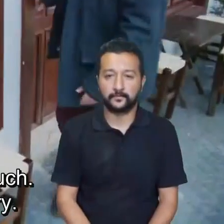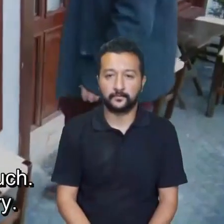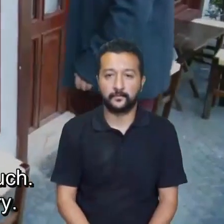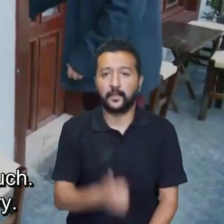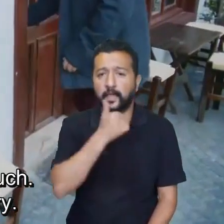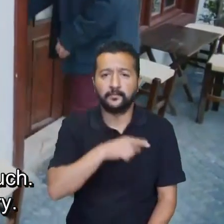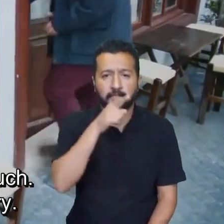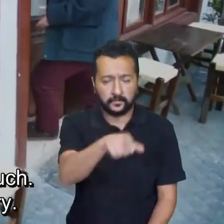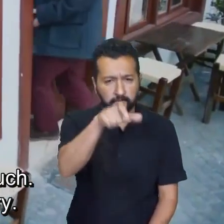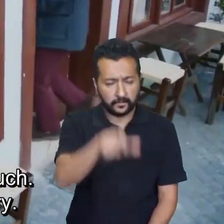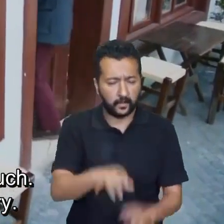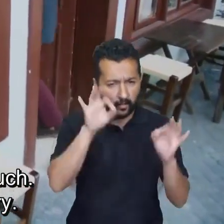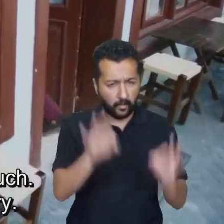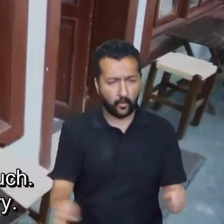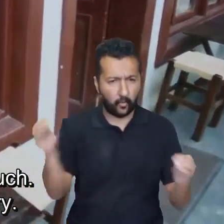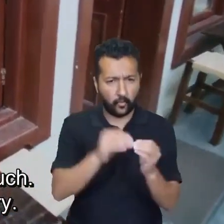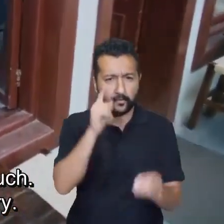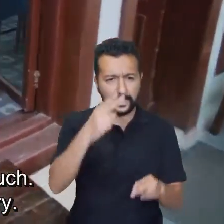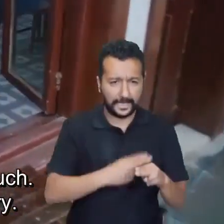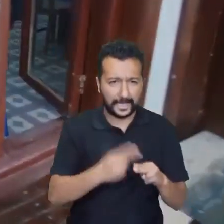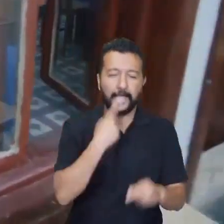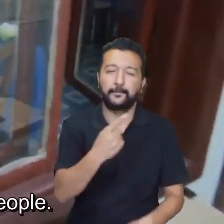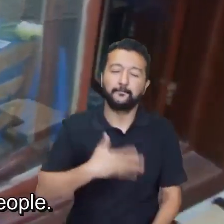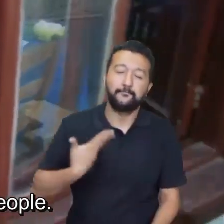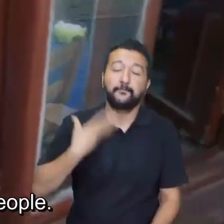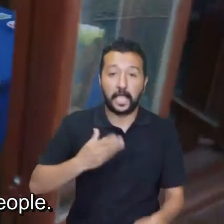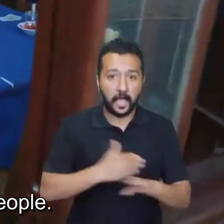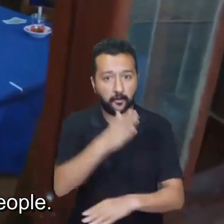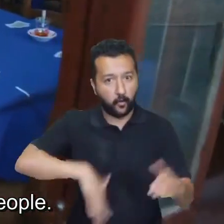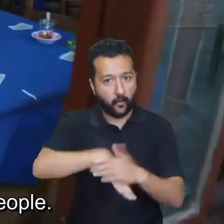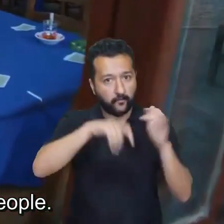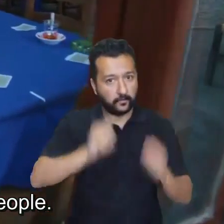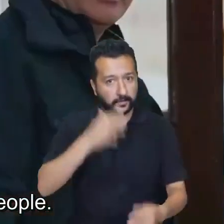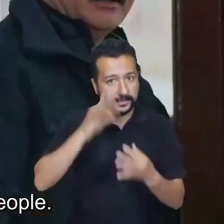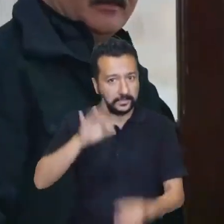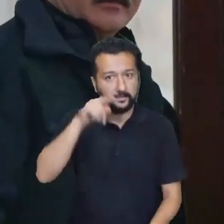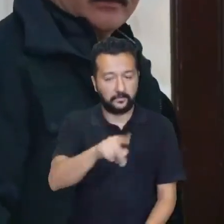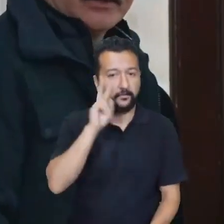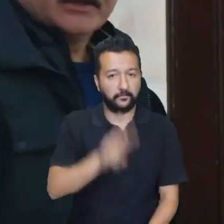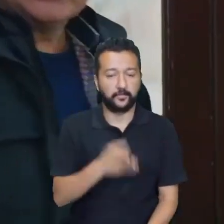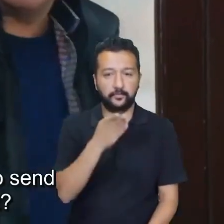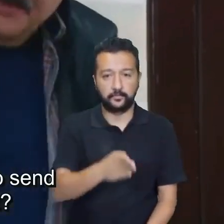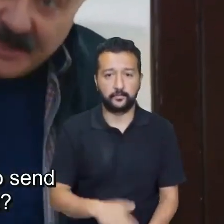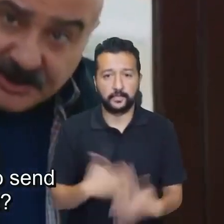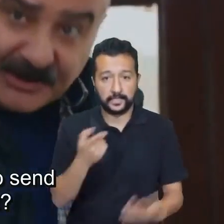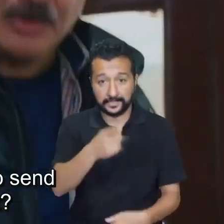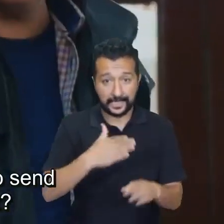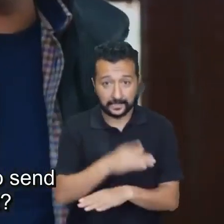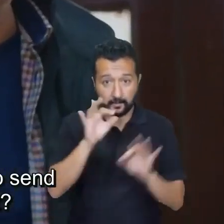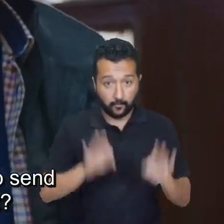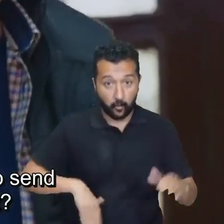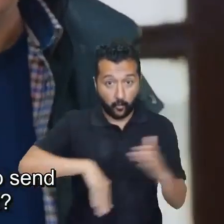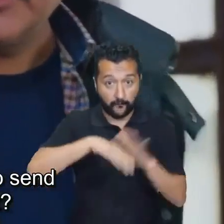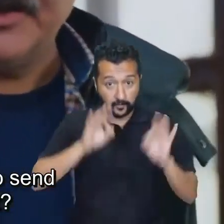Defol git ya! Abi ya sen de amma şey yaptın, bir deneyeyim dedim seni. Hakikaten gönderiyorsun insanı ya. Kapıyı açıp içeri girdi. Yani sen gerçekten